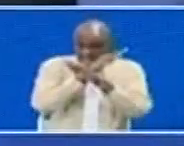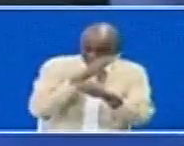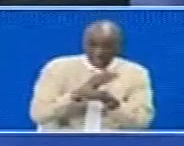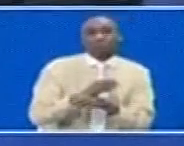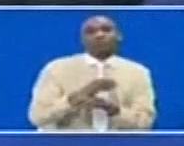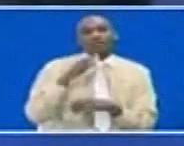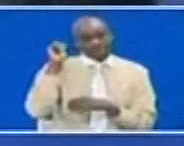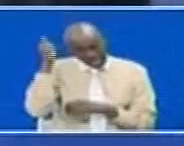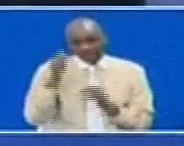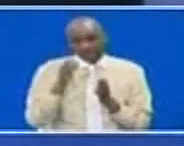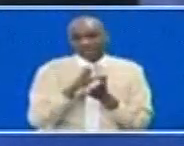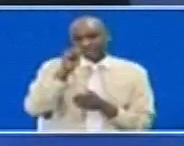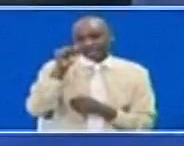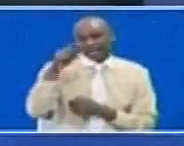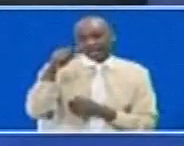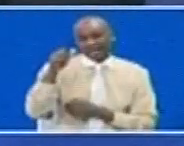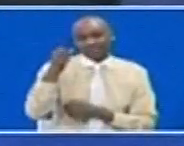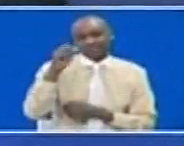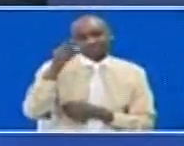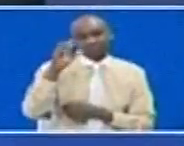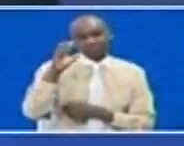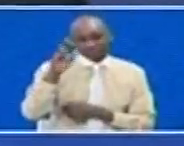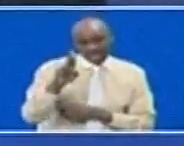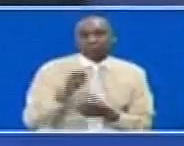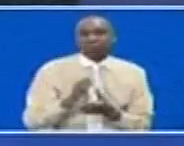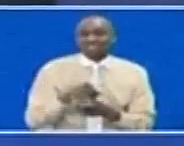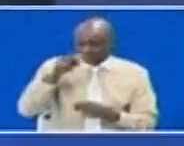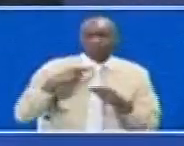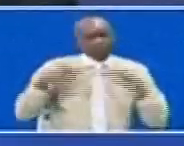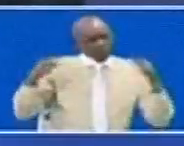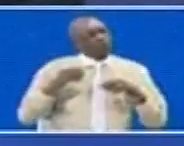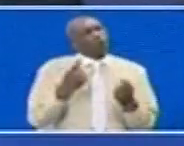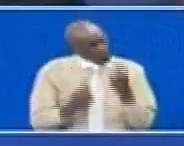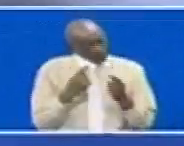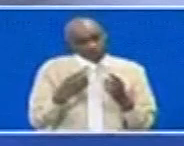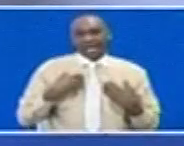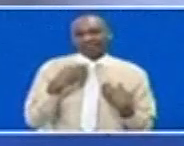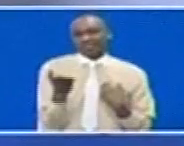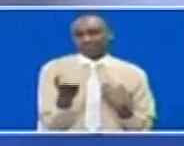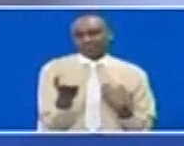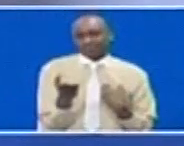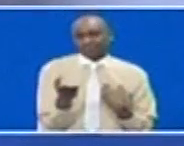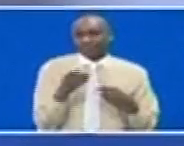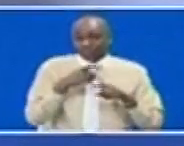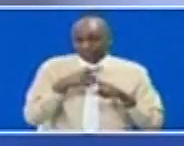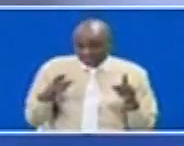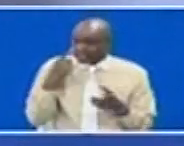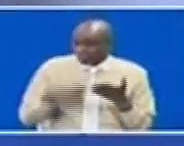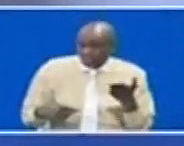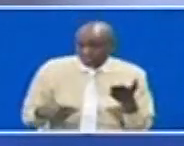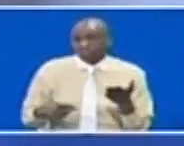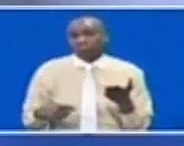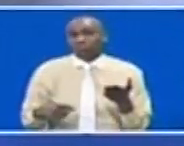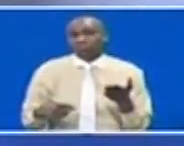kibarua kuwa kigumu, chipukizi hao wanahisi kwamba watatoa upinzani mkali katika kombe hilo nchini Mauritius. I think we've been training hard even if we